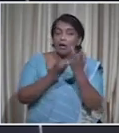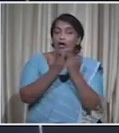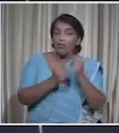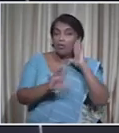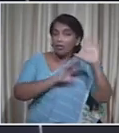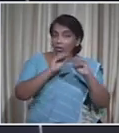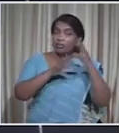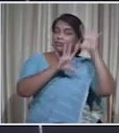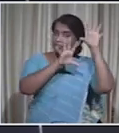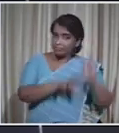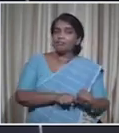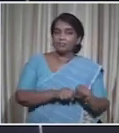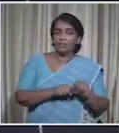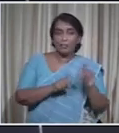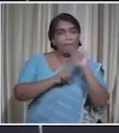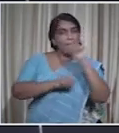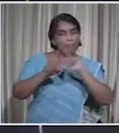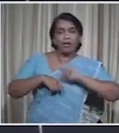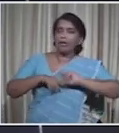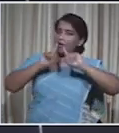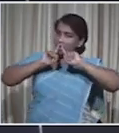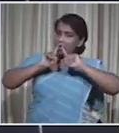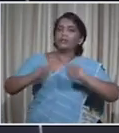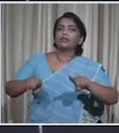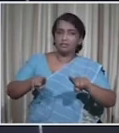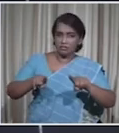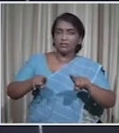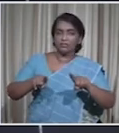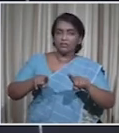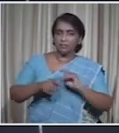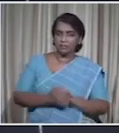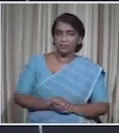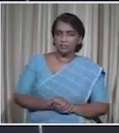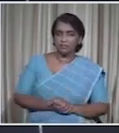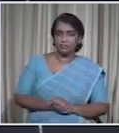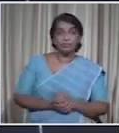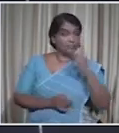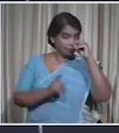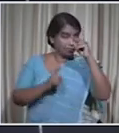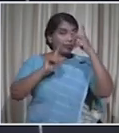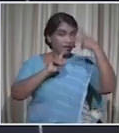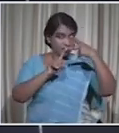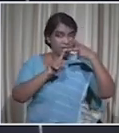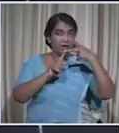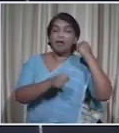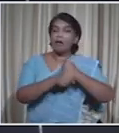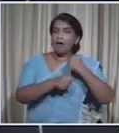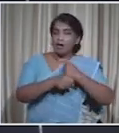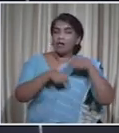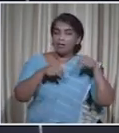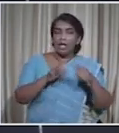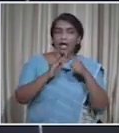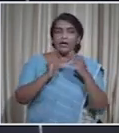ලේඛන ඔක්කොම අරගෙන මේ සභාව ඉදිරිපිට තබාවට ඉදිරිපත් කරන්න කියලා දෙවනුව ආණ්ඩුව දැන්